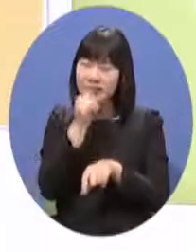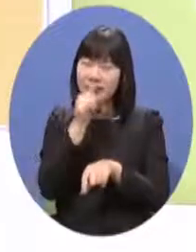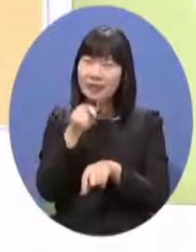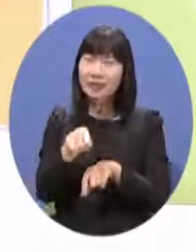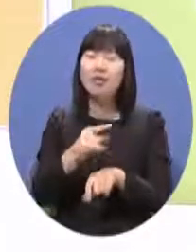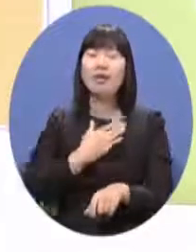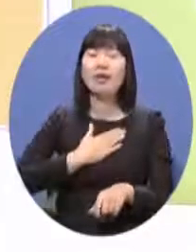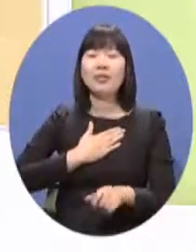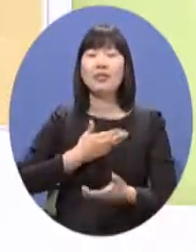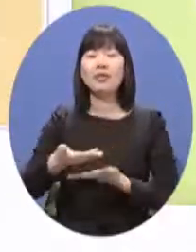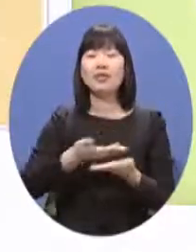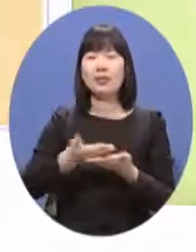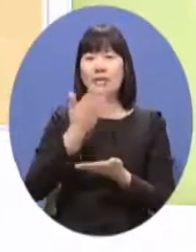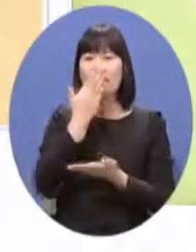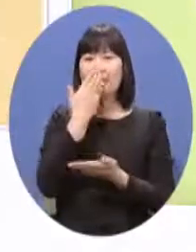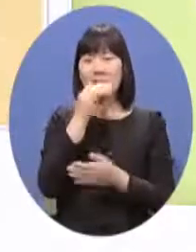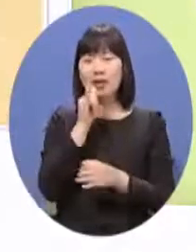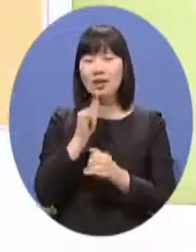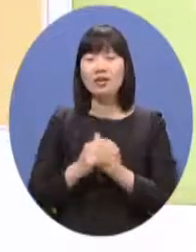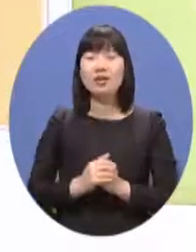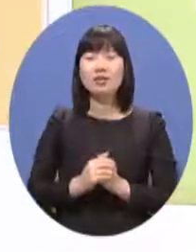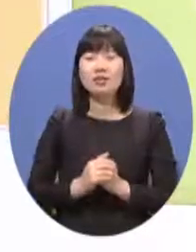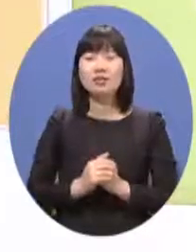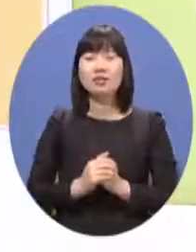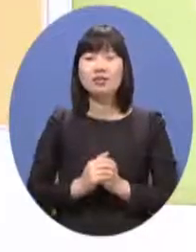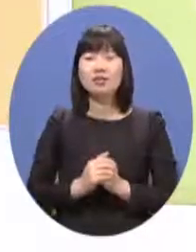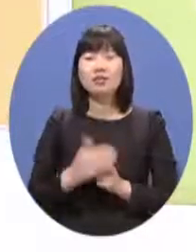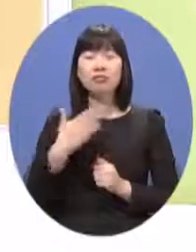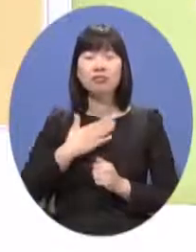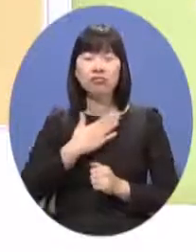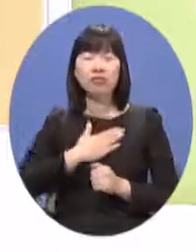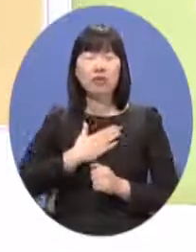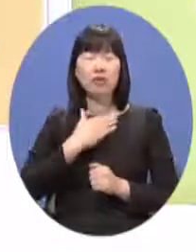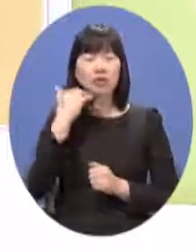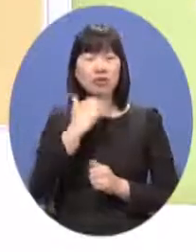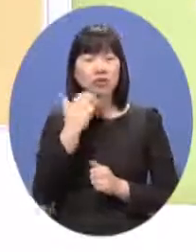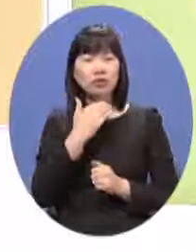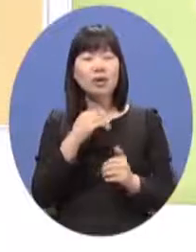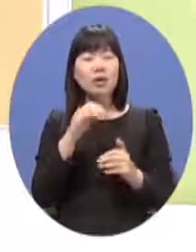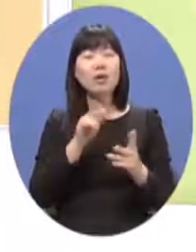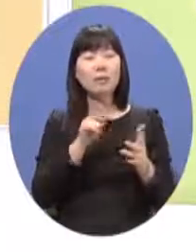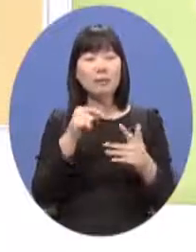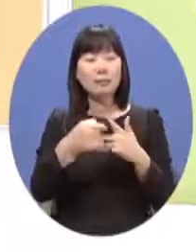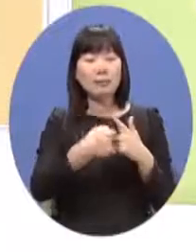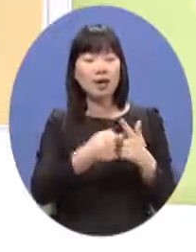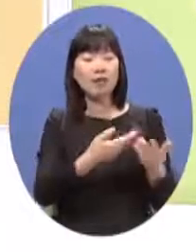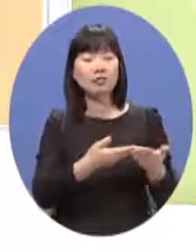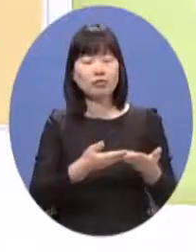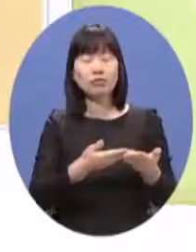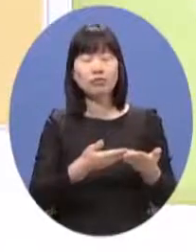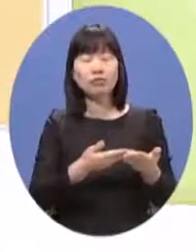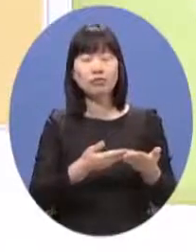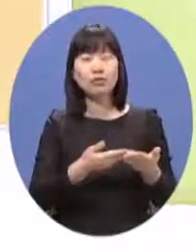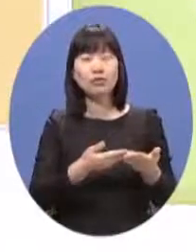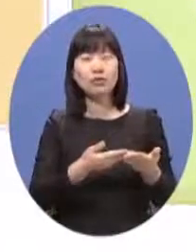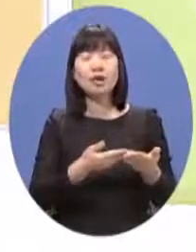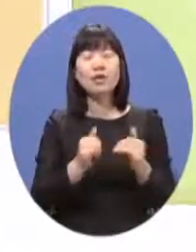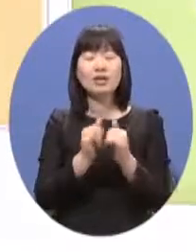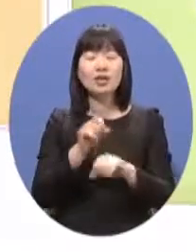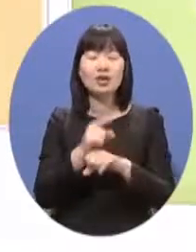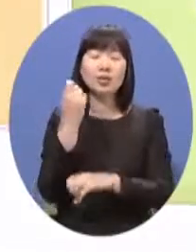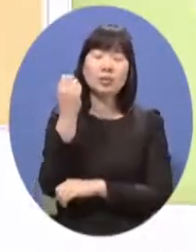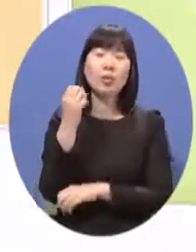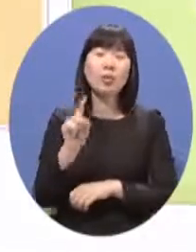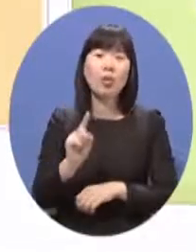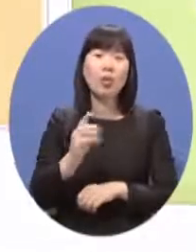얘 감정을 교환하는 겁니다. 그러면 애가 내 감정을 누군가가 알아준다는 거. 근데 사실 사회성의 가장 기본이 그거거든요.